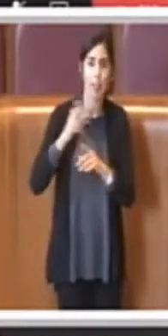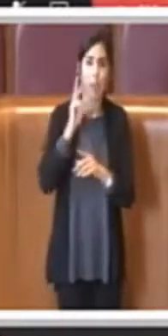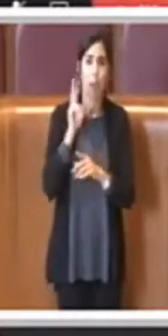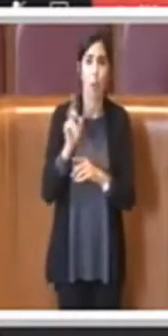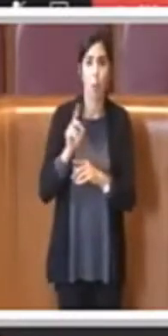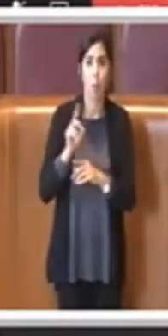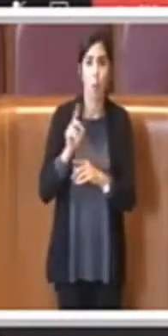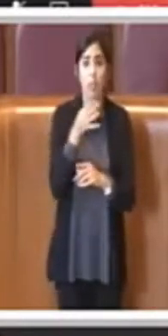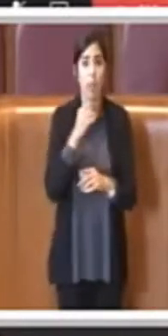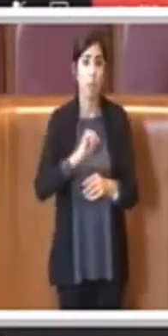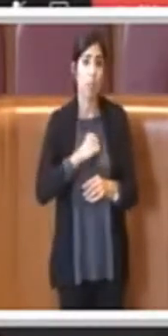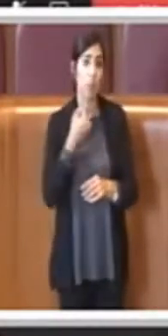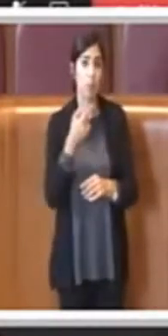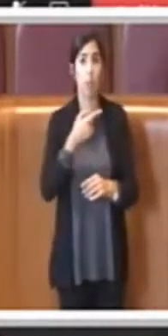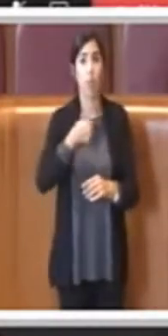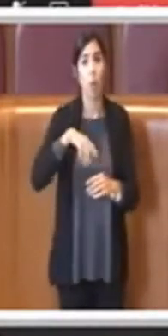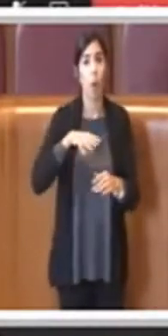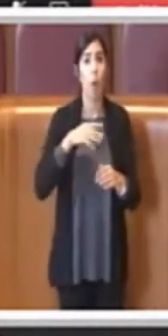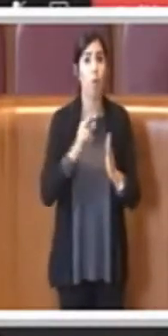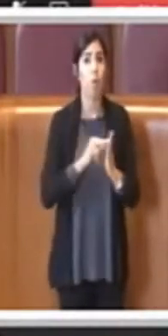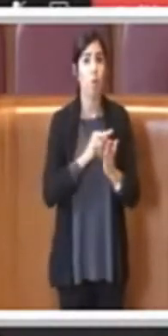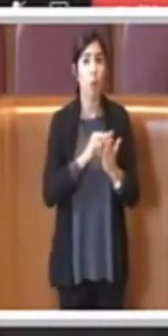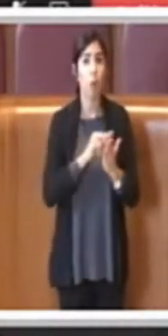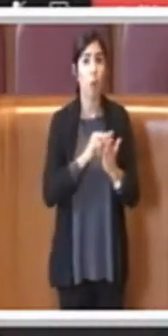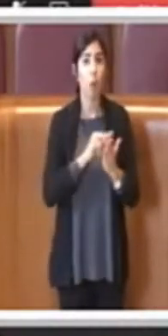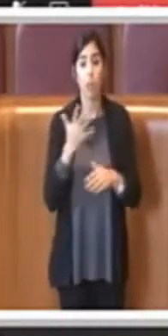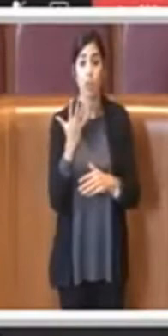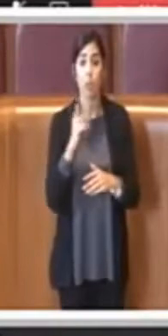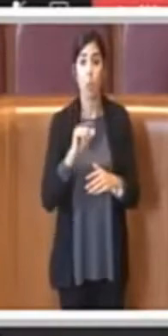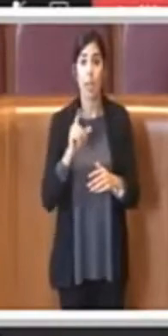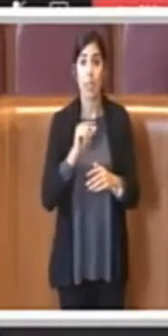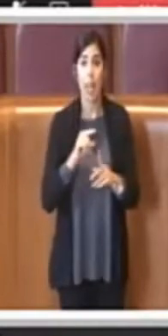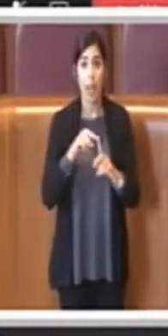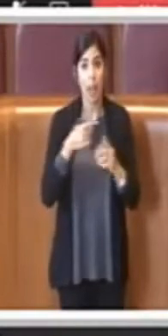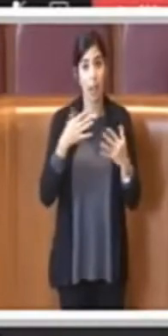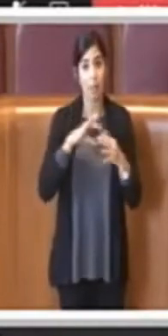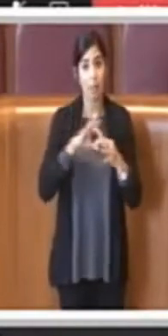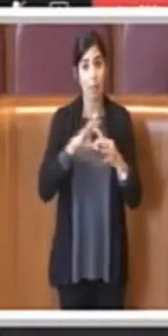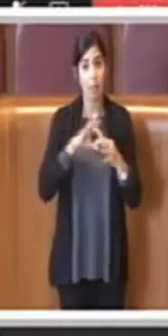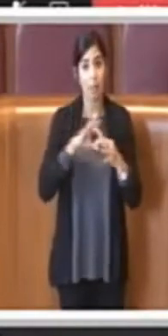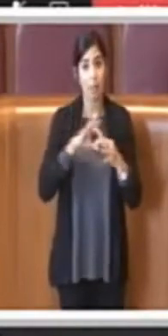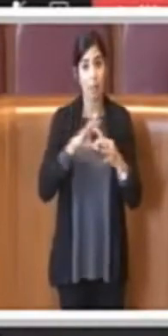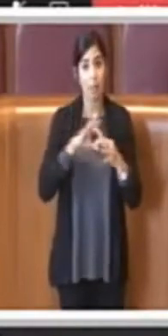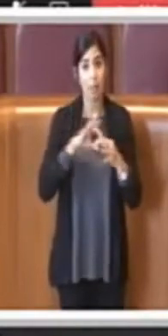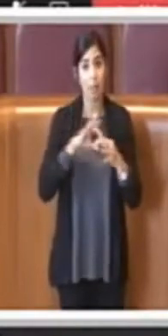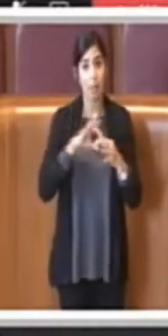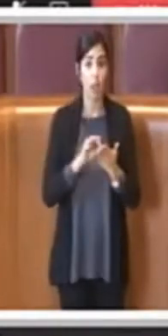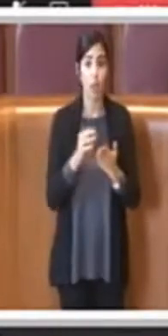voto del Movimento 5 Stelle su questo ordine del giorno sarà no. Grazie.